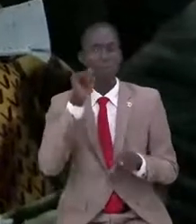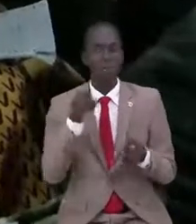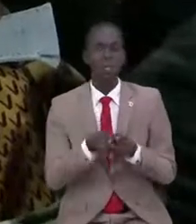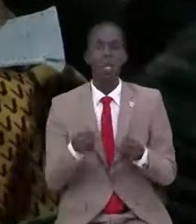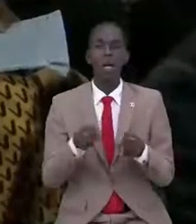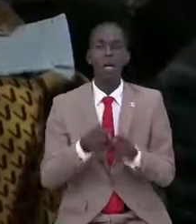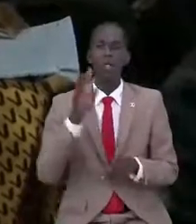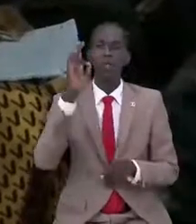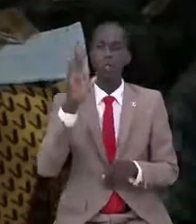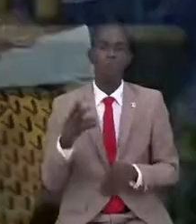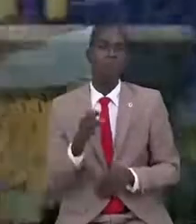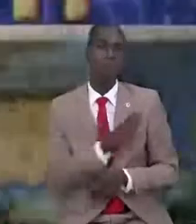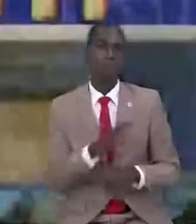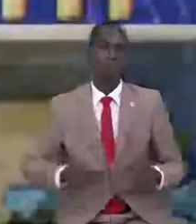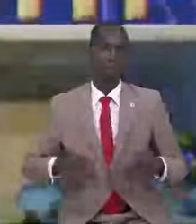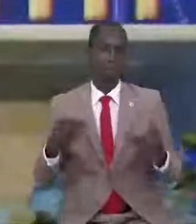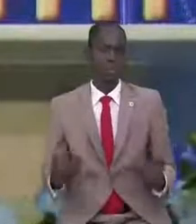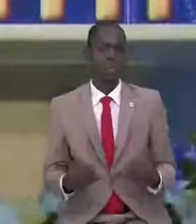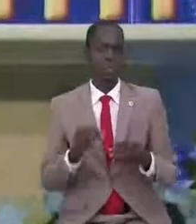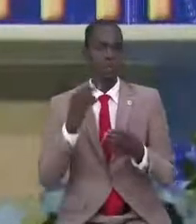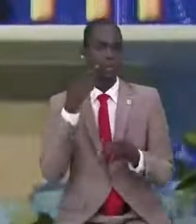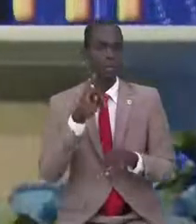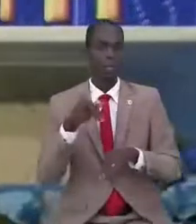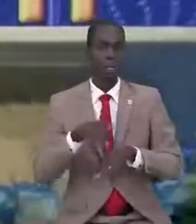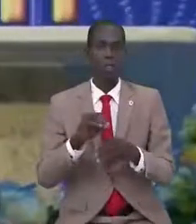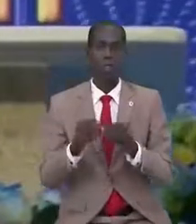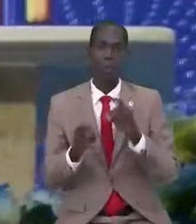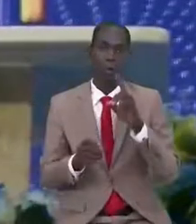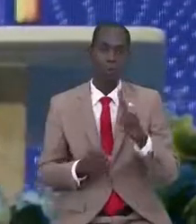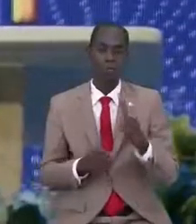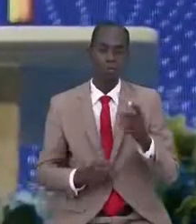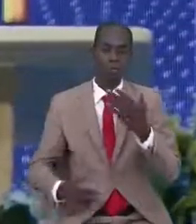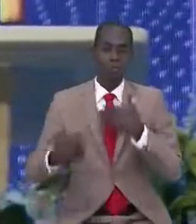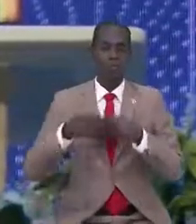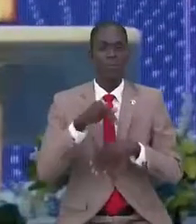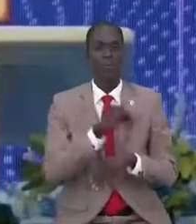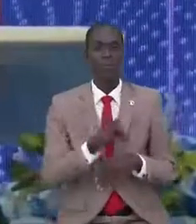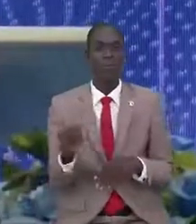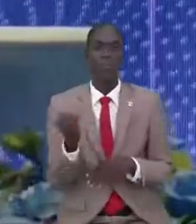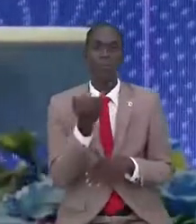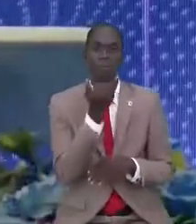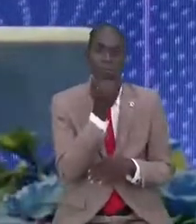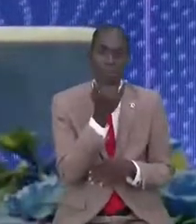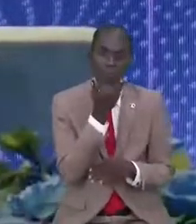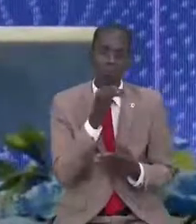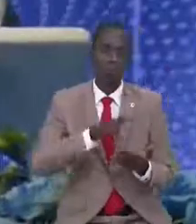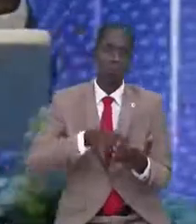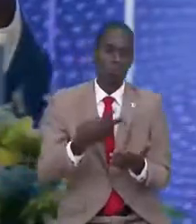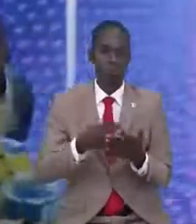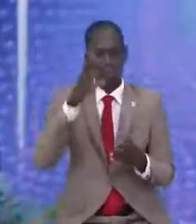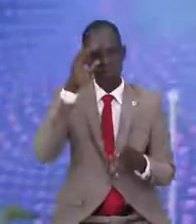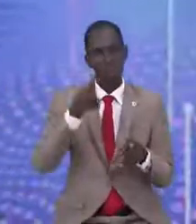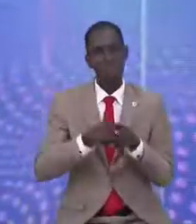partie ici. Premier sous-thème, restaurer les frères défaillants dans